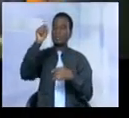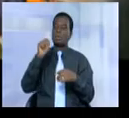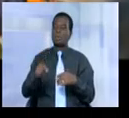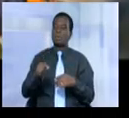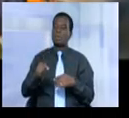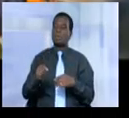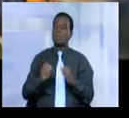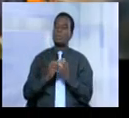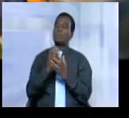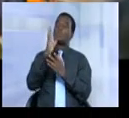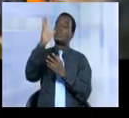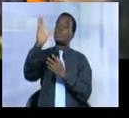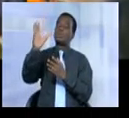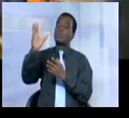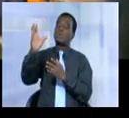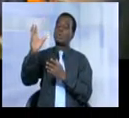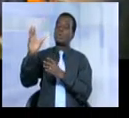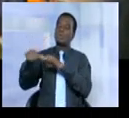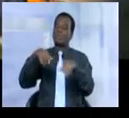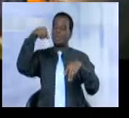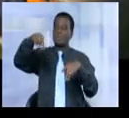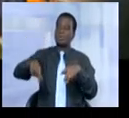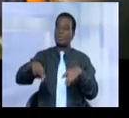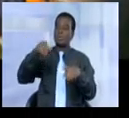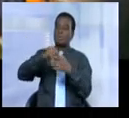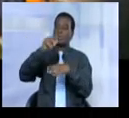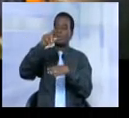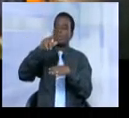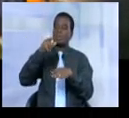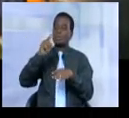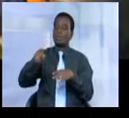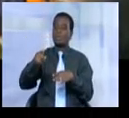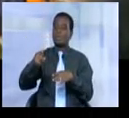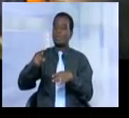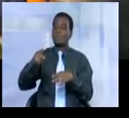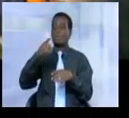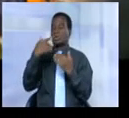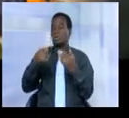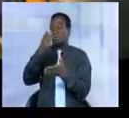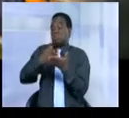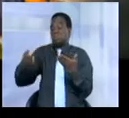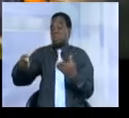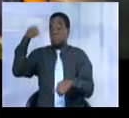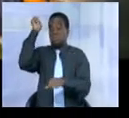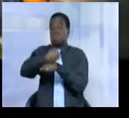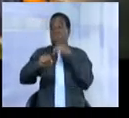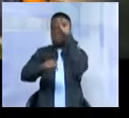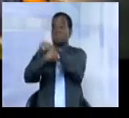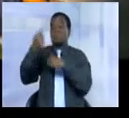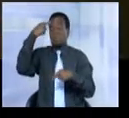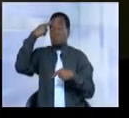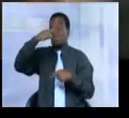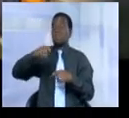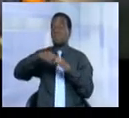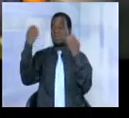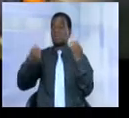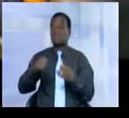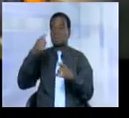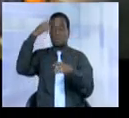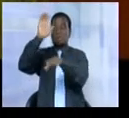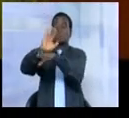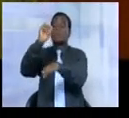une perspective de faire en sorte que ce soit une opération gagnant-gagnant pour les entreprises japonaises et pour la